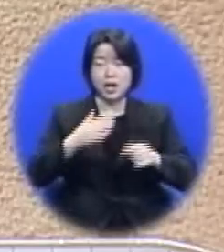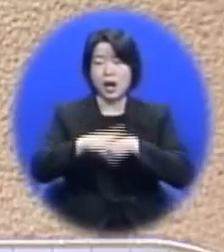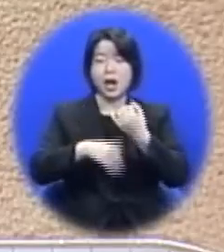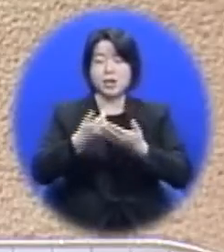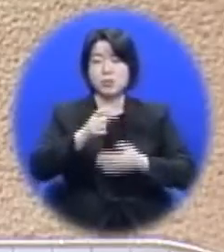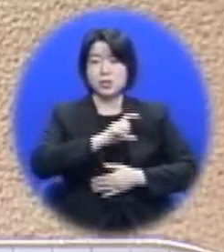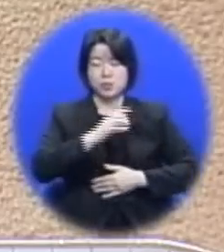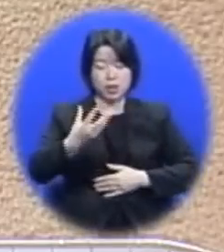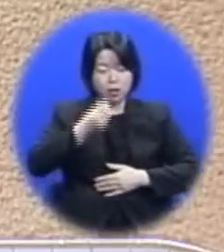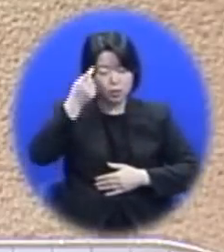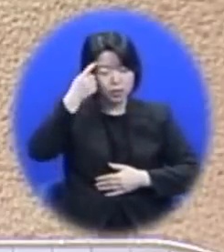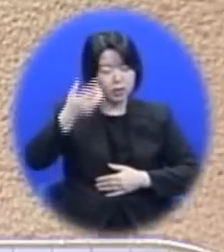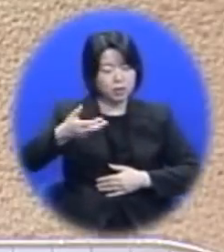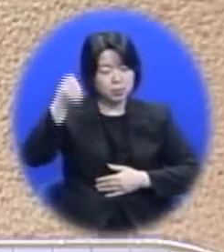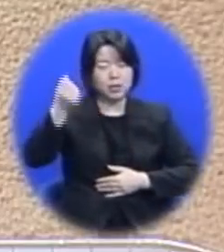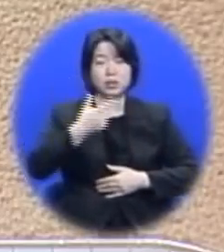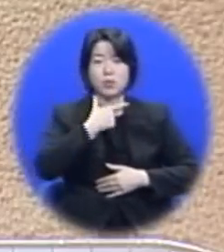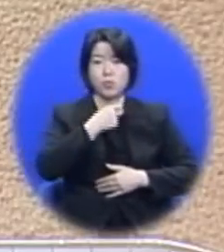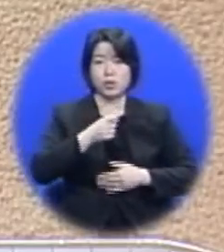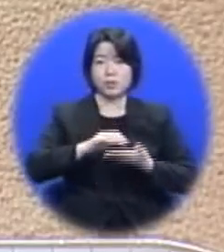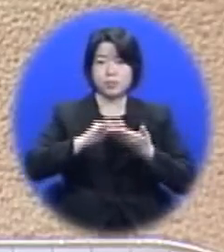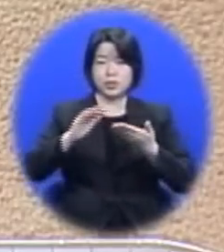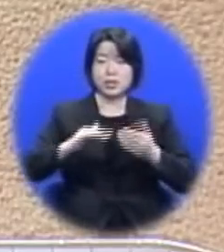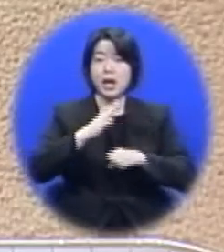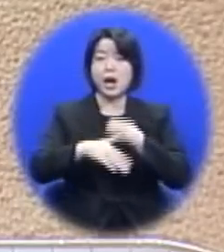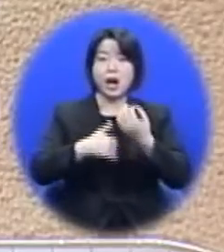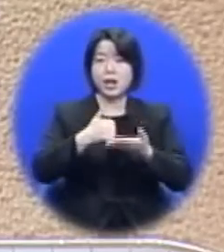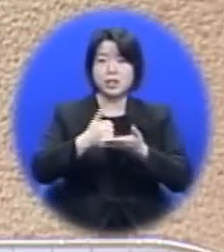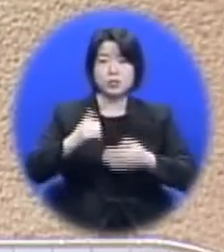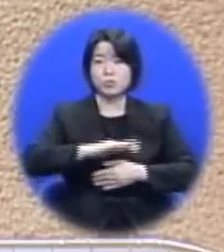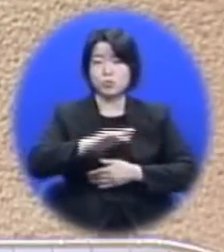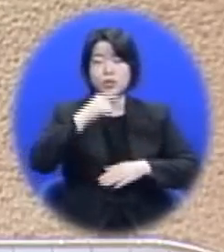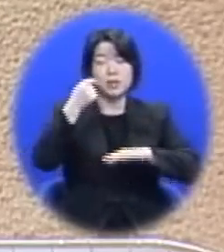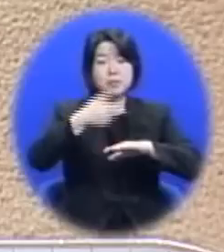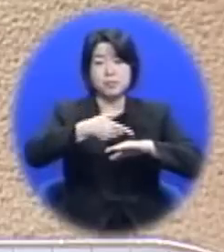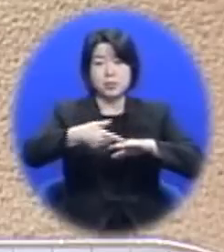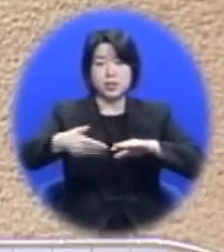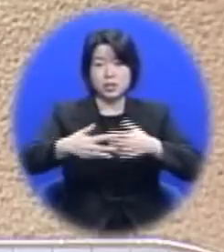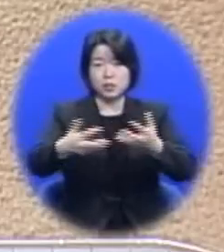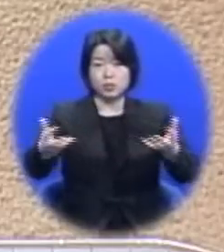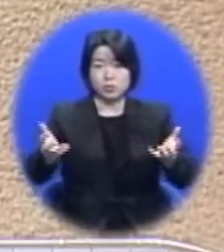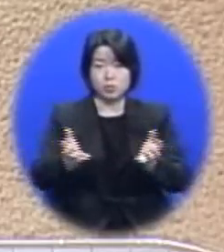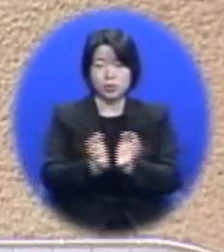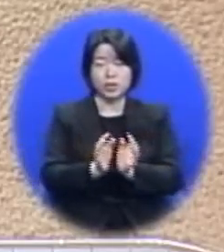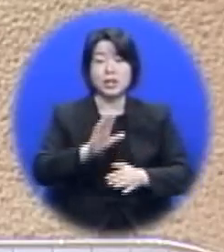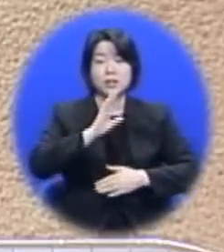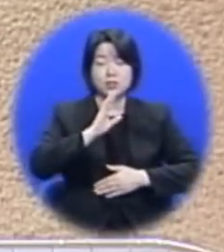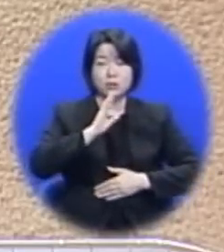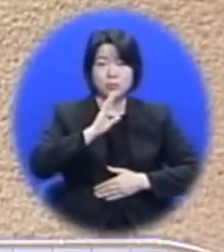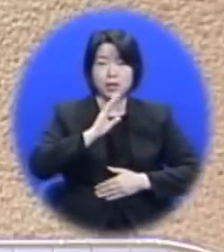거룩히 여김을 받으시게 되기 원합니다. 하나님, 우리 민족이 정말